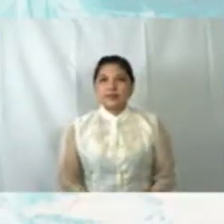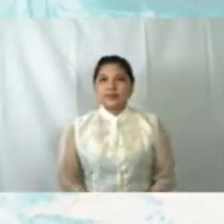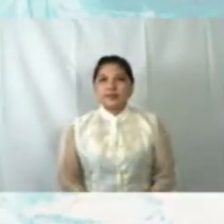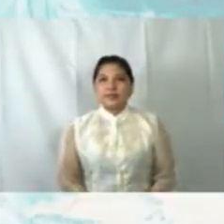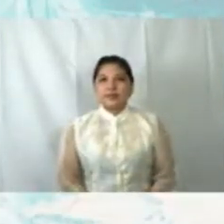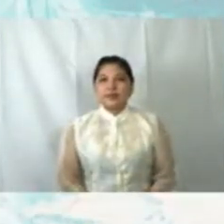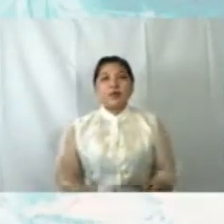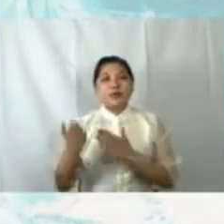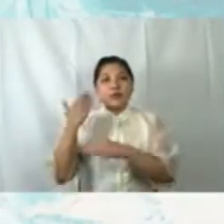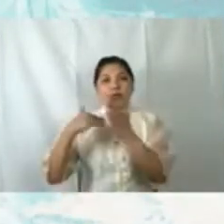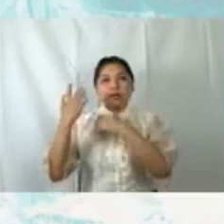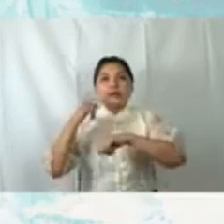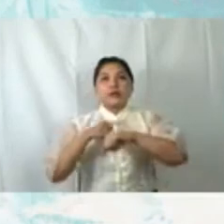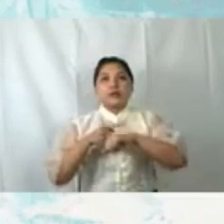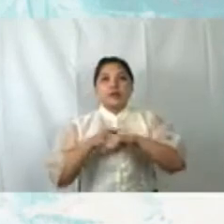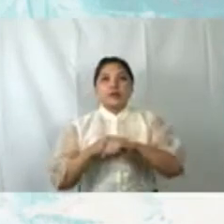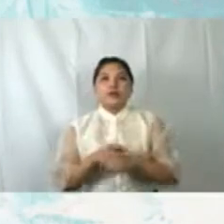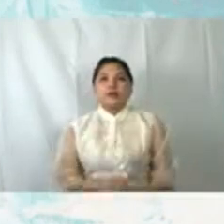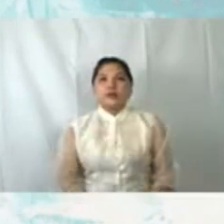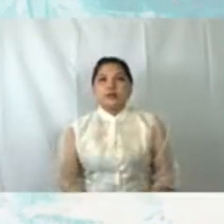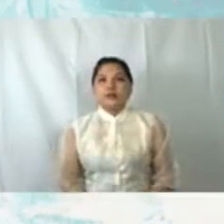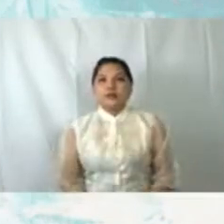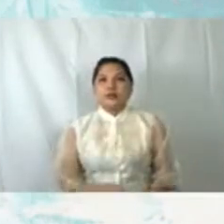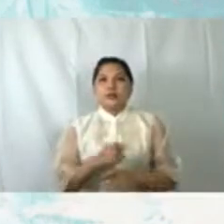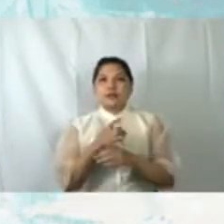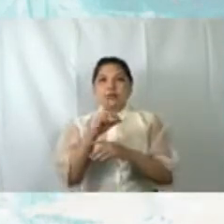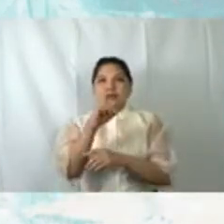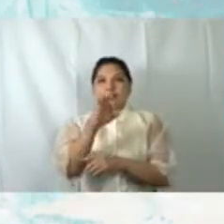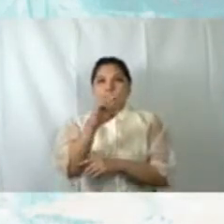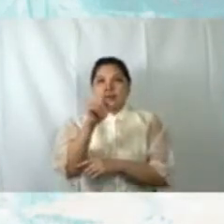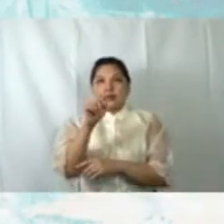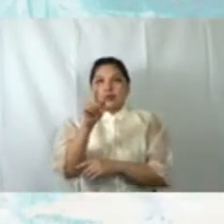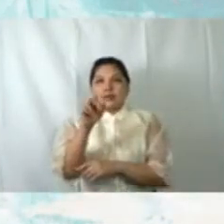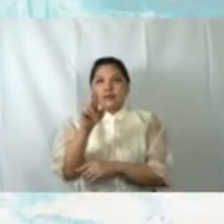noong panahon ng diktadura at ng people power.